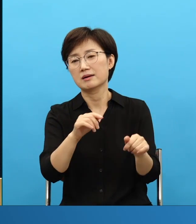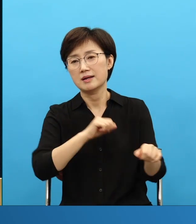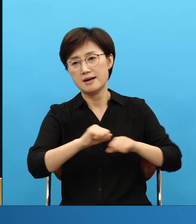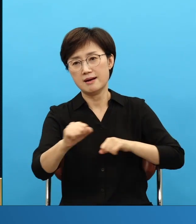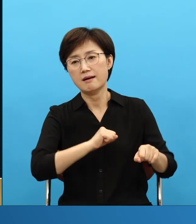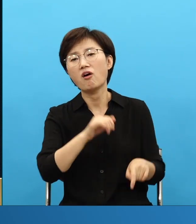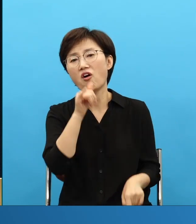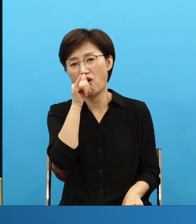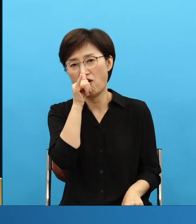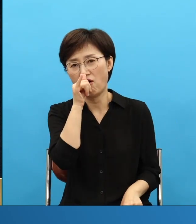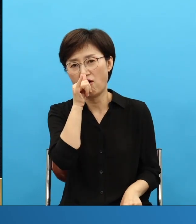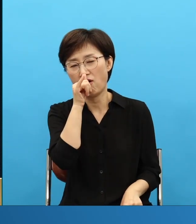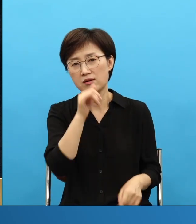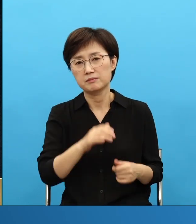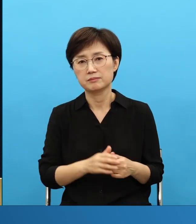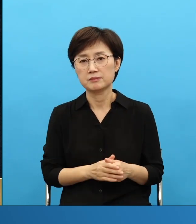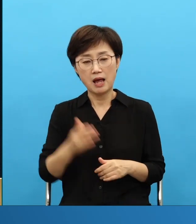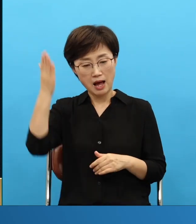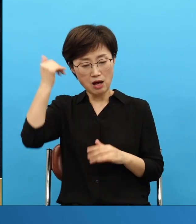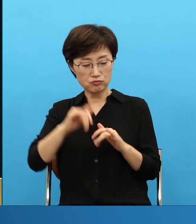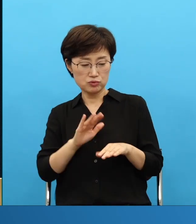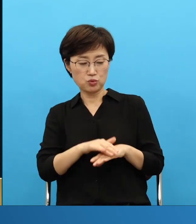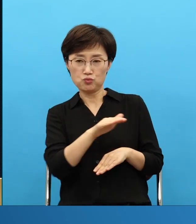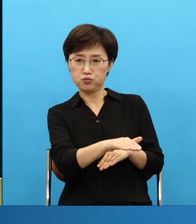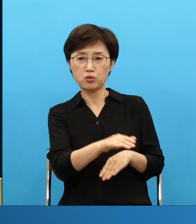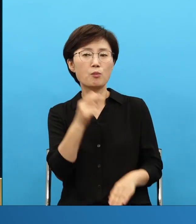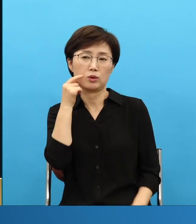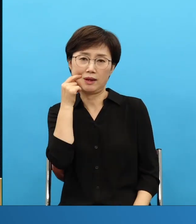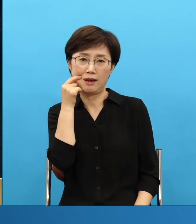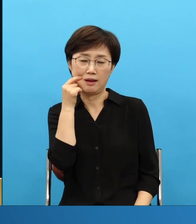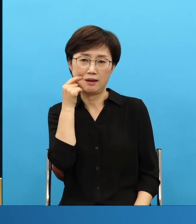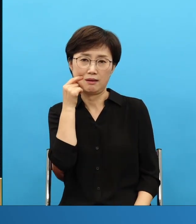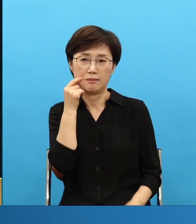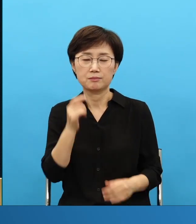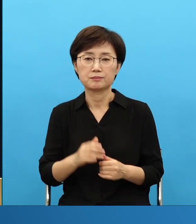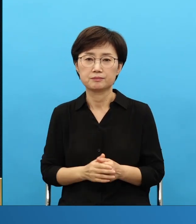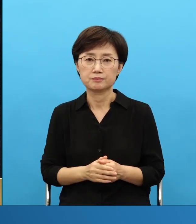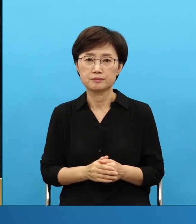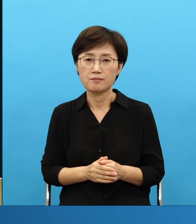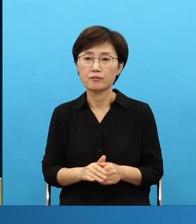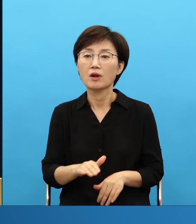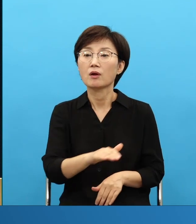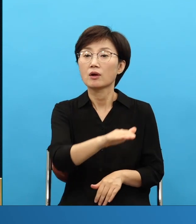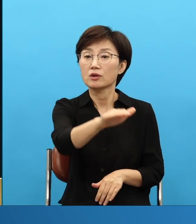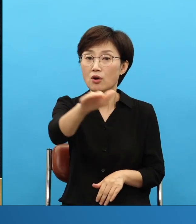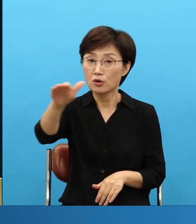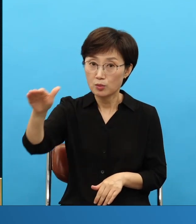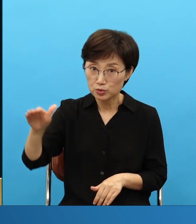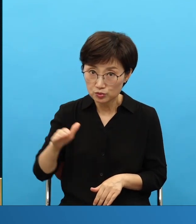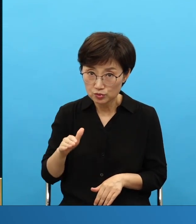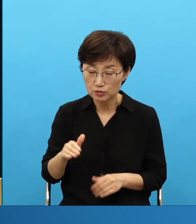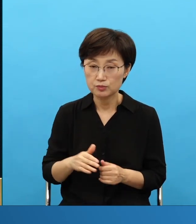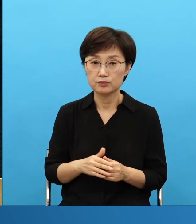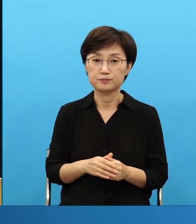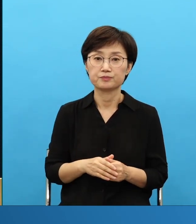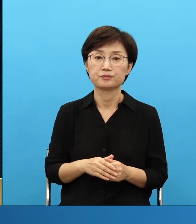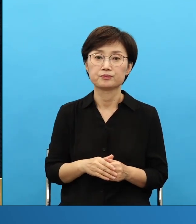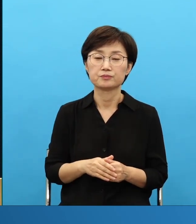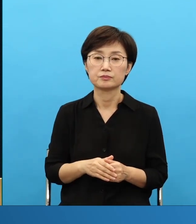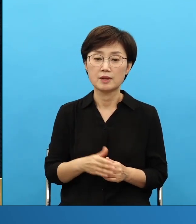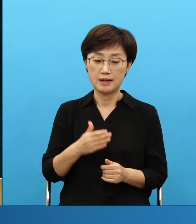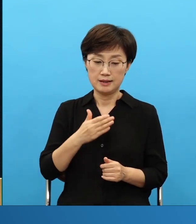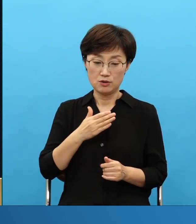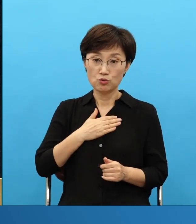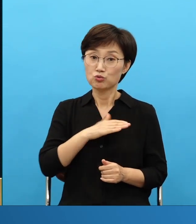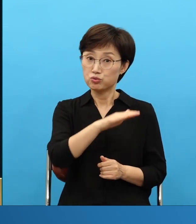not a simple matter because this is now a state affair between governments. 여러분이 가는 곳에는